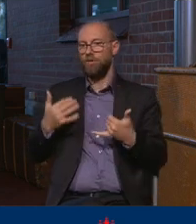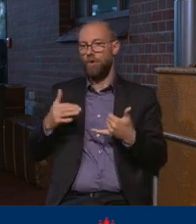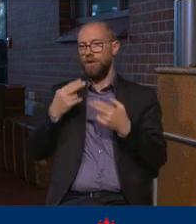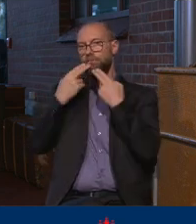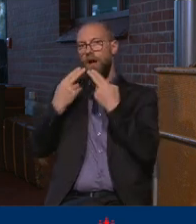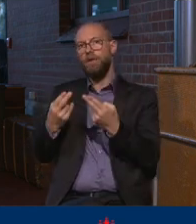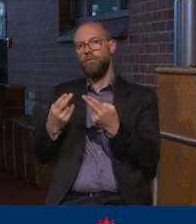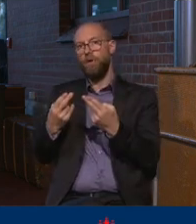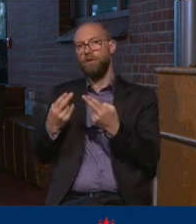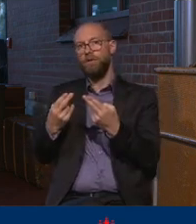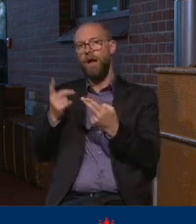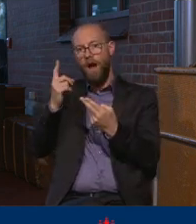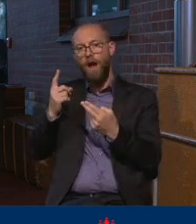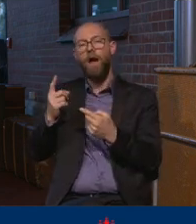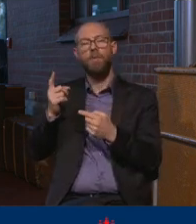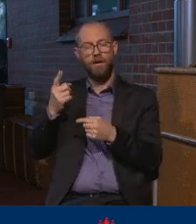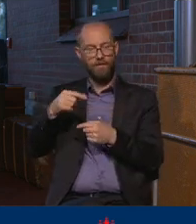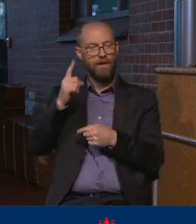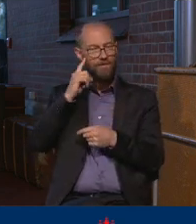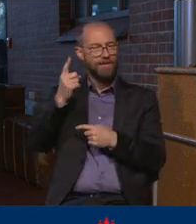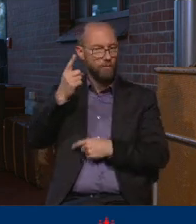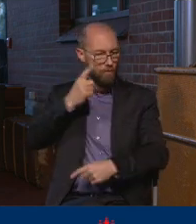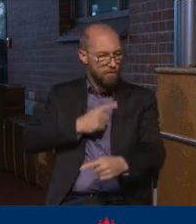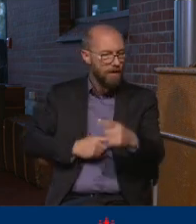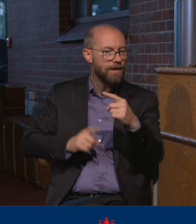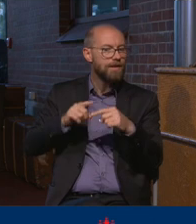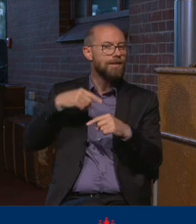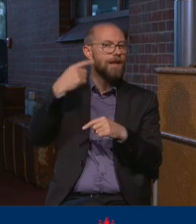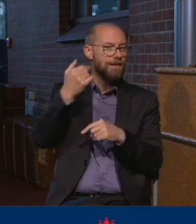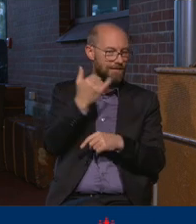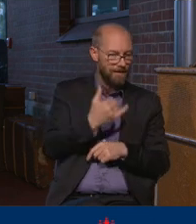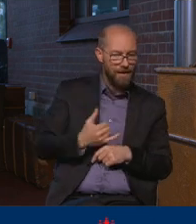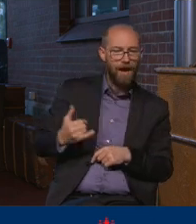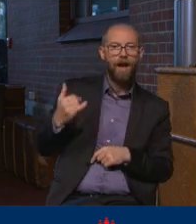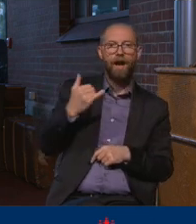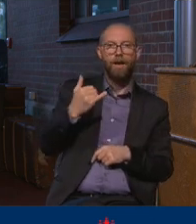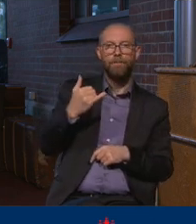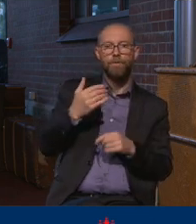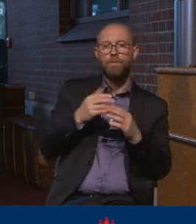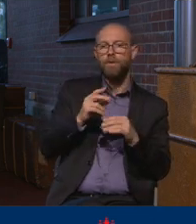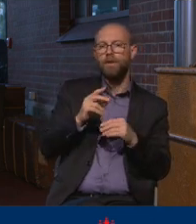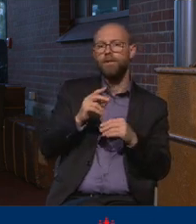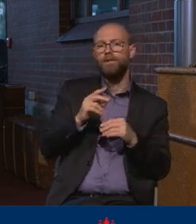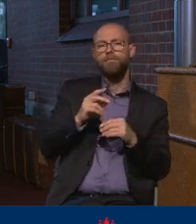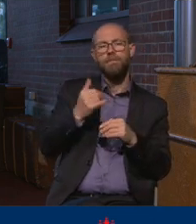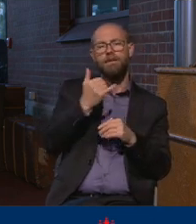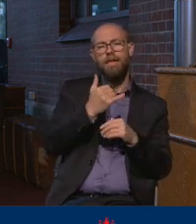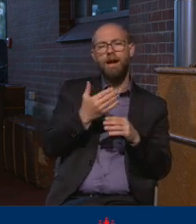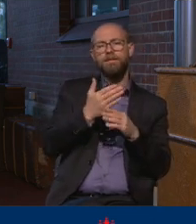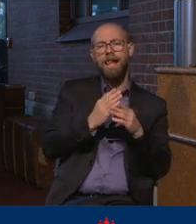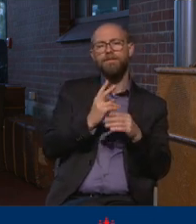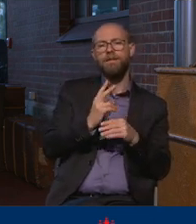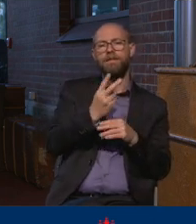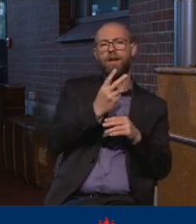umgekehrt wissen wir dass wir im nächsten jahr beispiel in der zweiten jahreshälfte eine viel größere